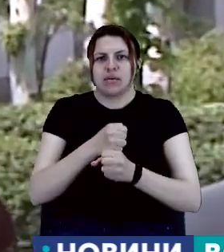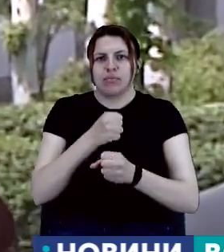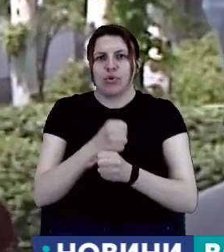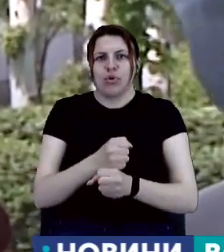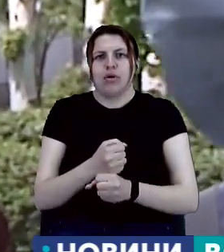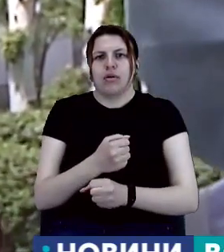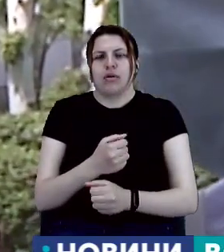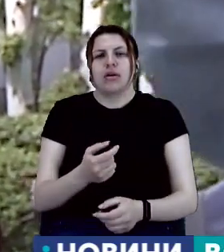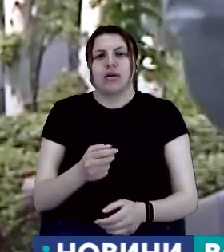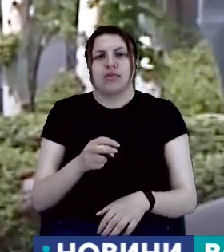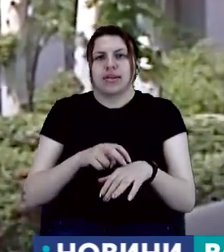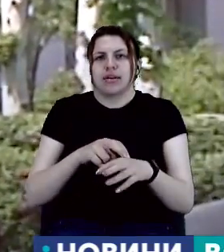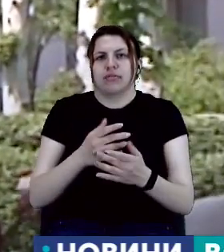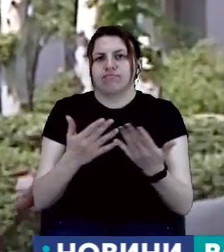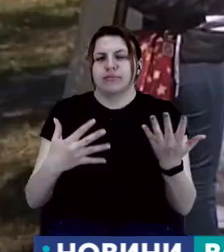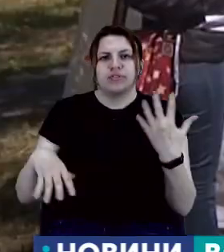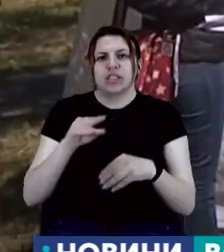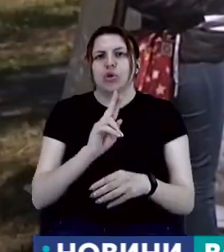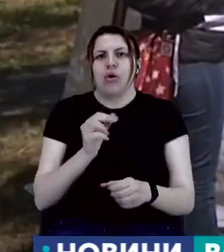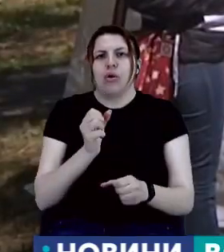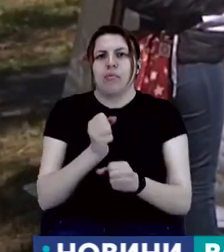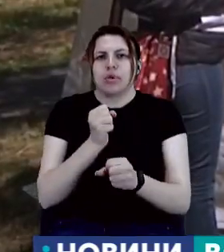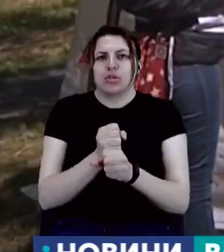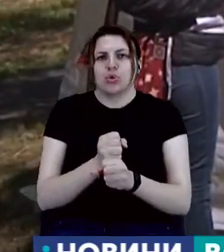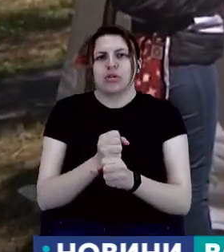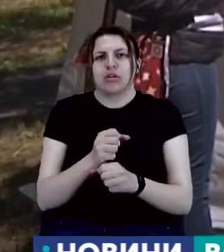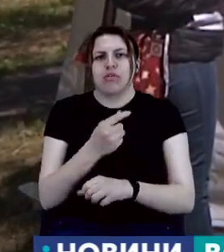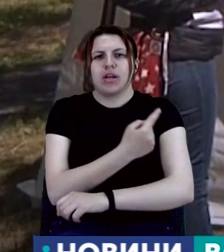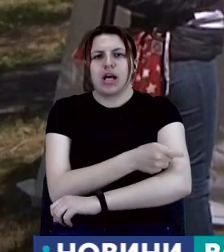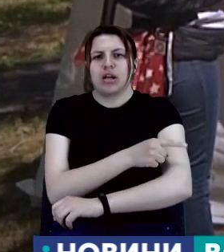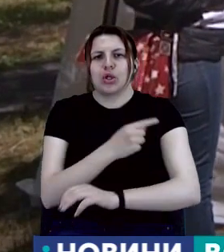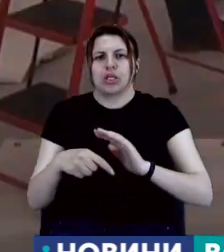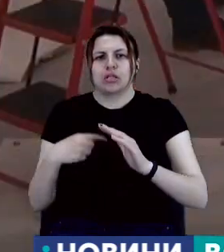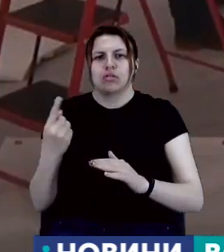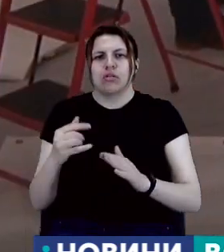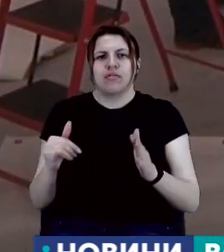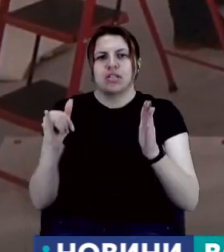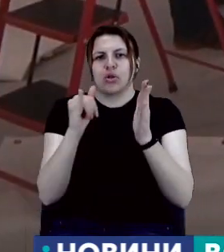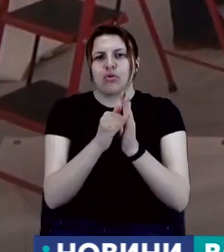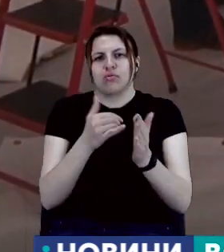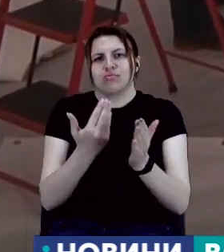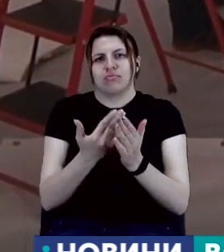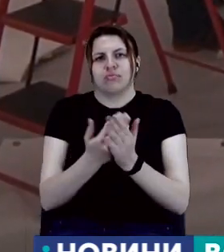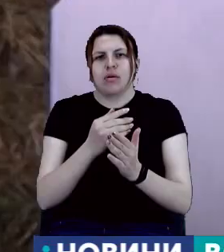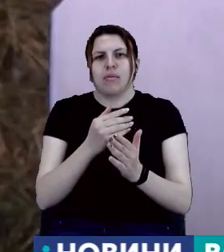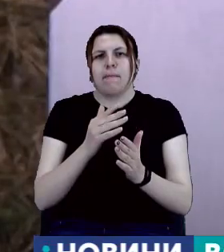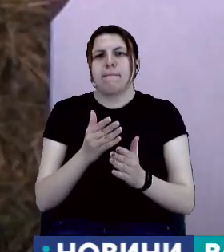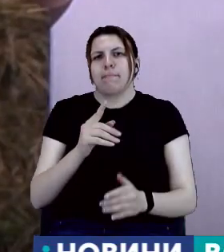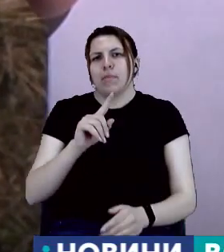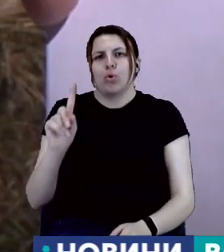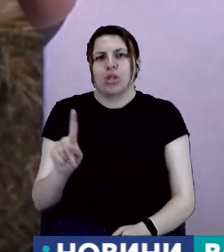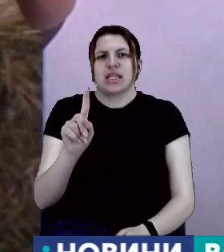які працюють в лікарнях Донецької області. На встановлення намету потрібно близько години. Тут буде 5 окремих